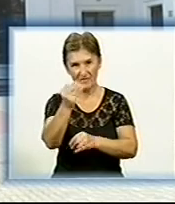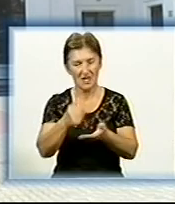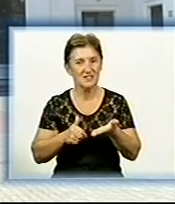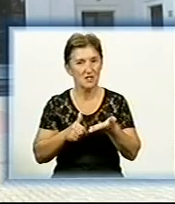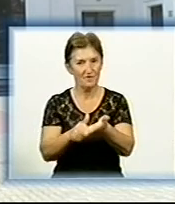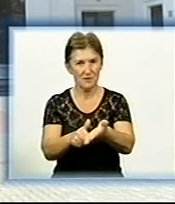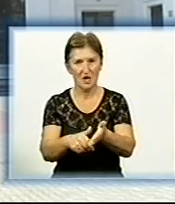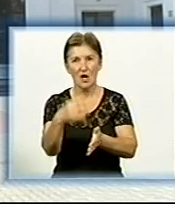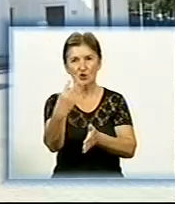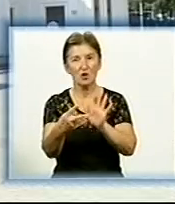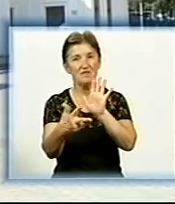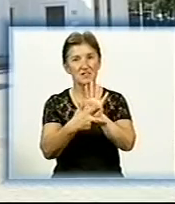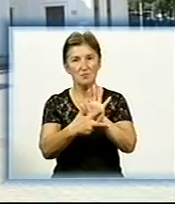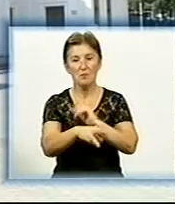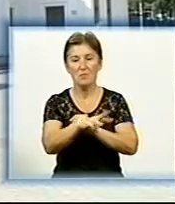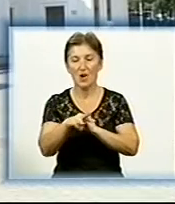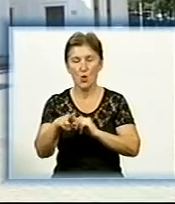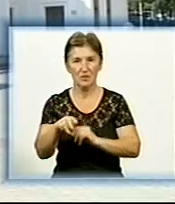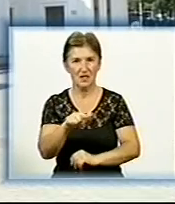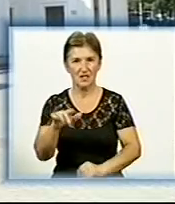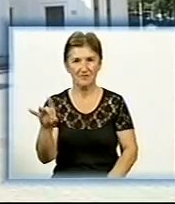розмірі 48 мільйонів гривень.